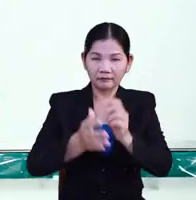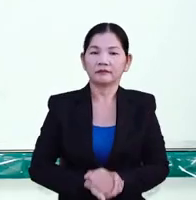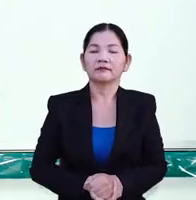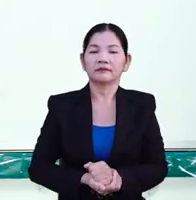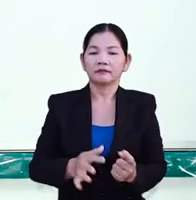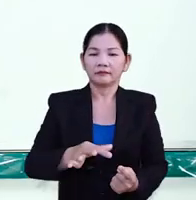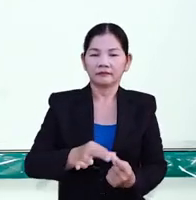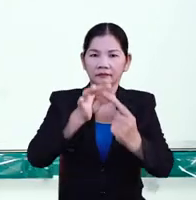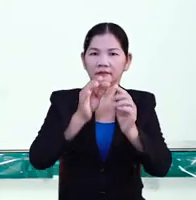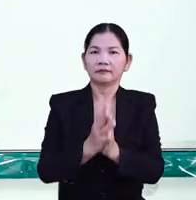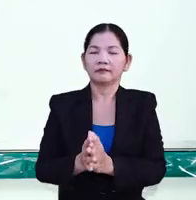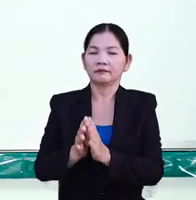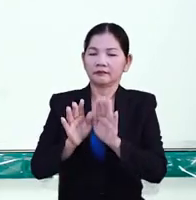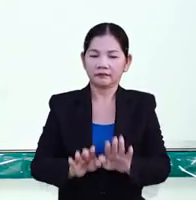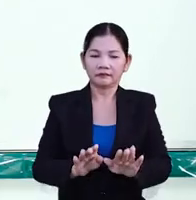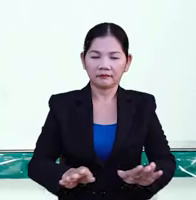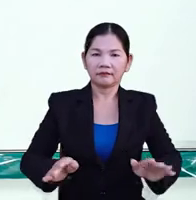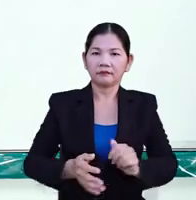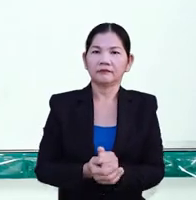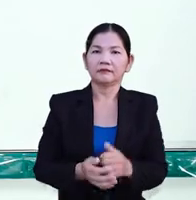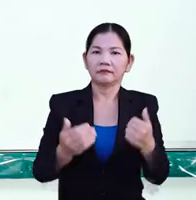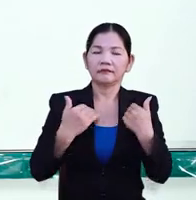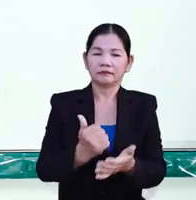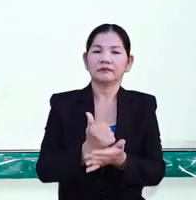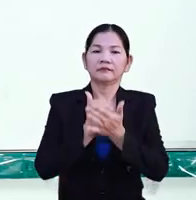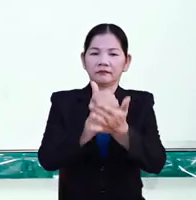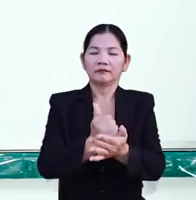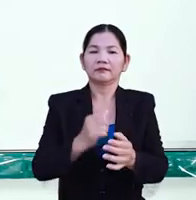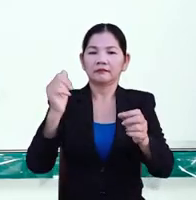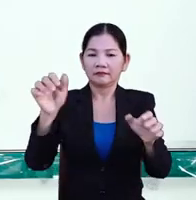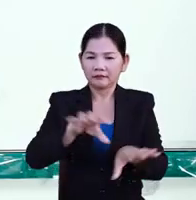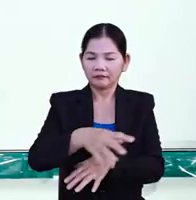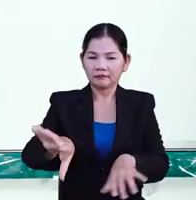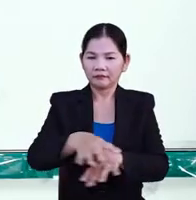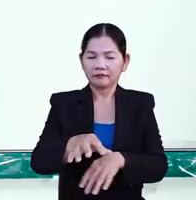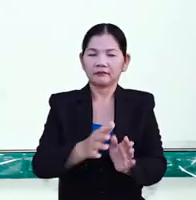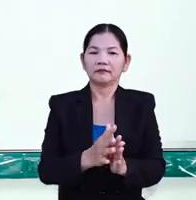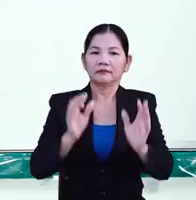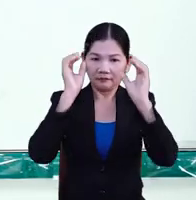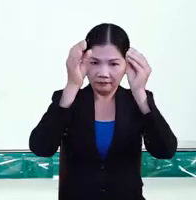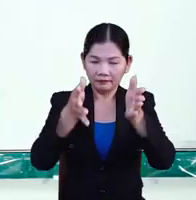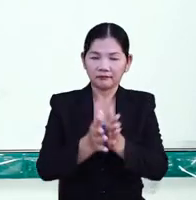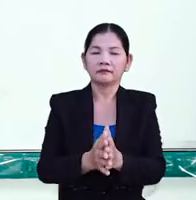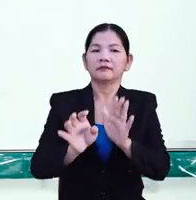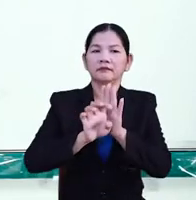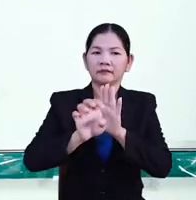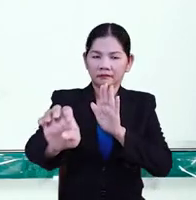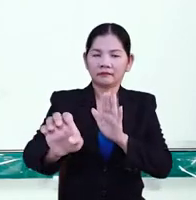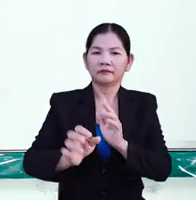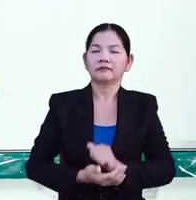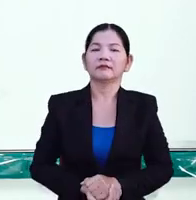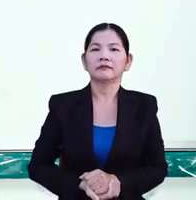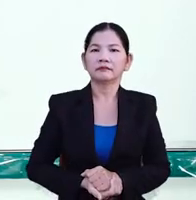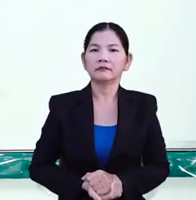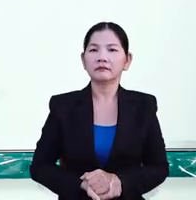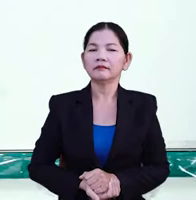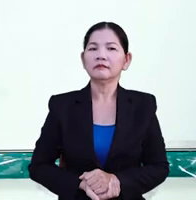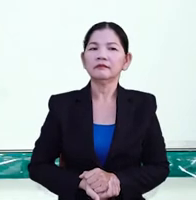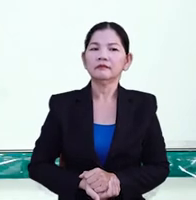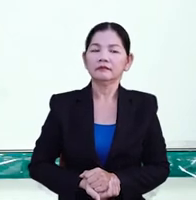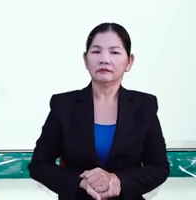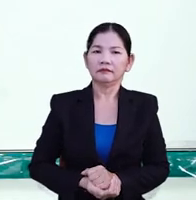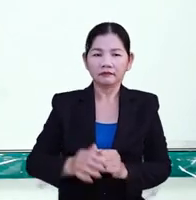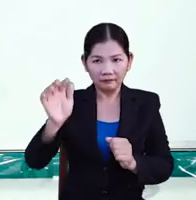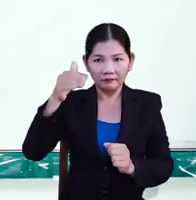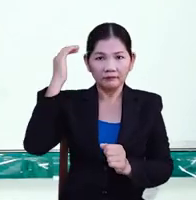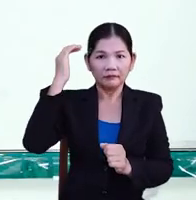ជាពិសេសសូមកូនកូនទាំងអស់គ្នាជួយចូលរួមធ្វើសកម្មភាពជាមួយអ្នកគ្រូពីចម្ងាយទាំងអស់គ្នាចាអ្នកគ្រូសង្